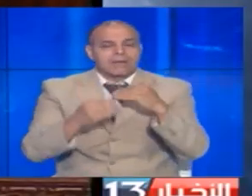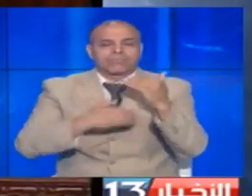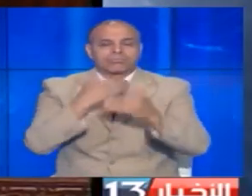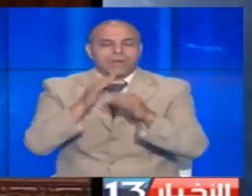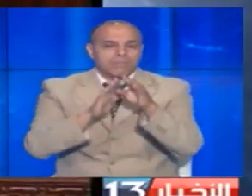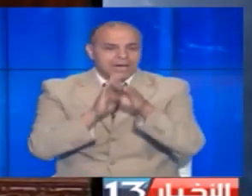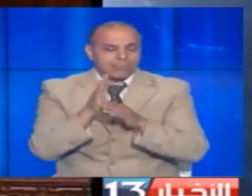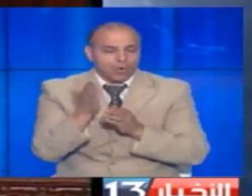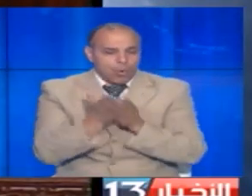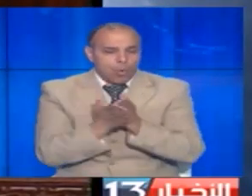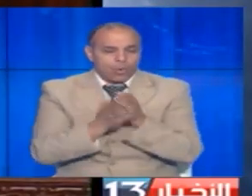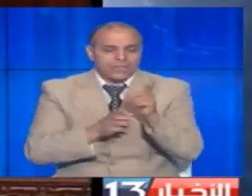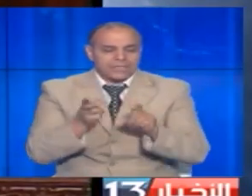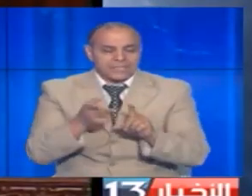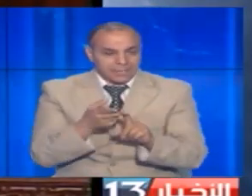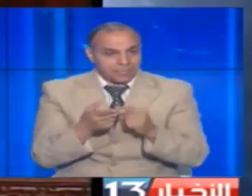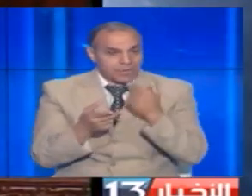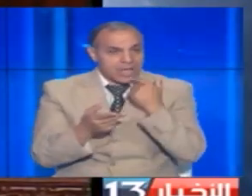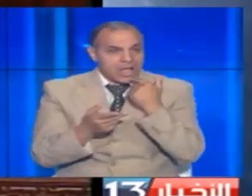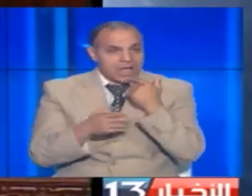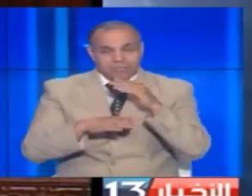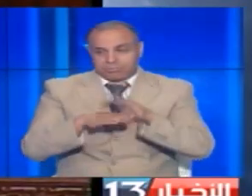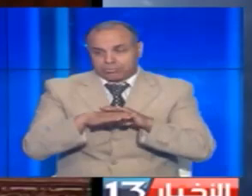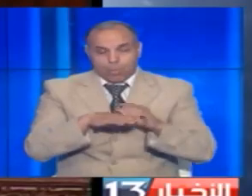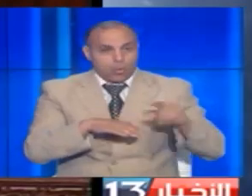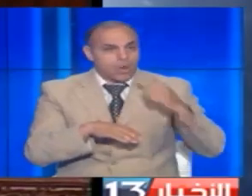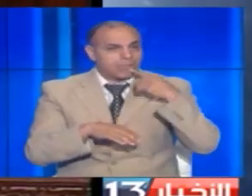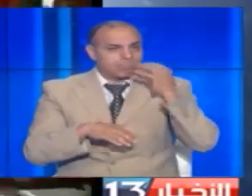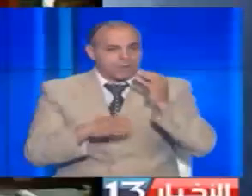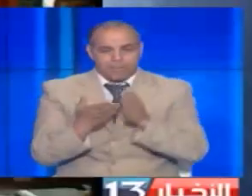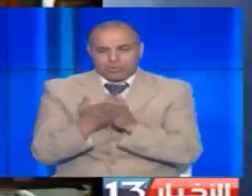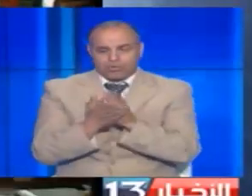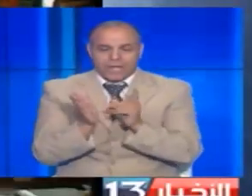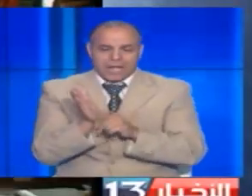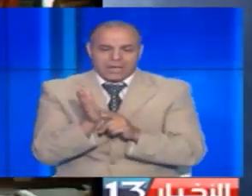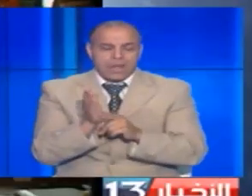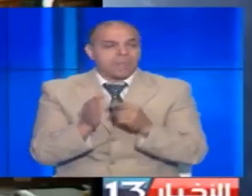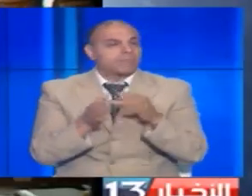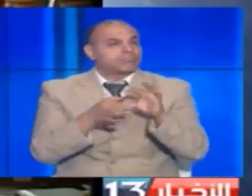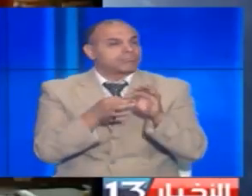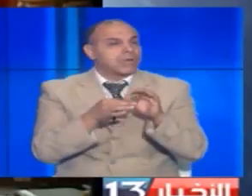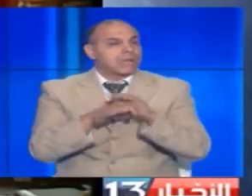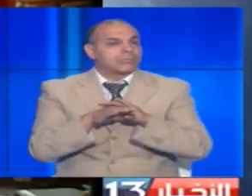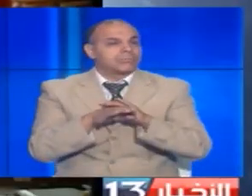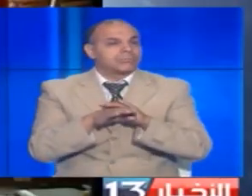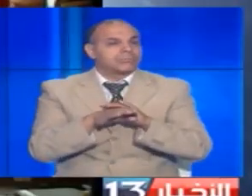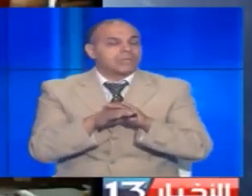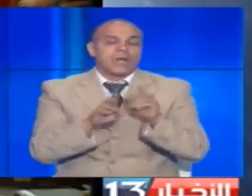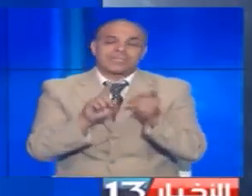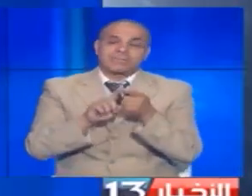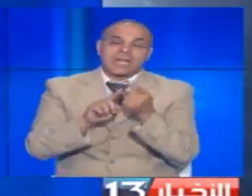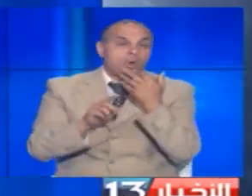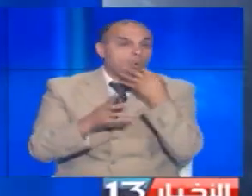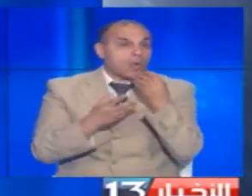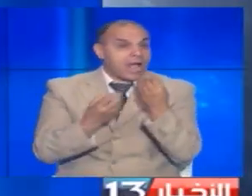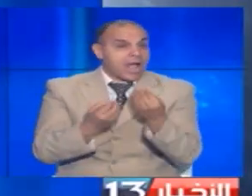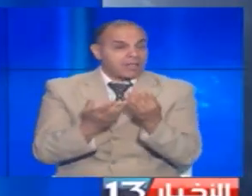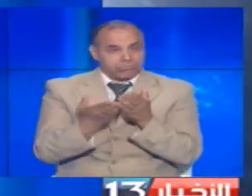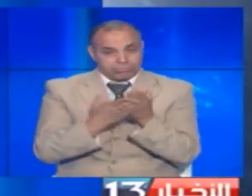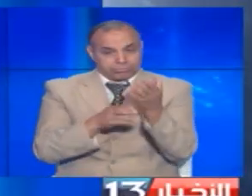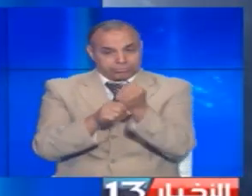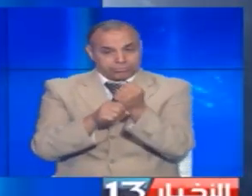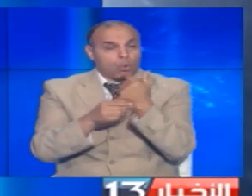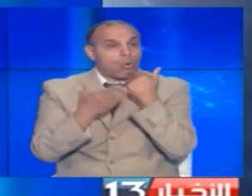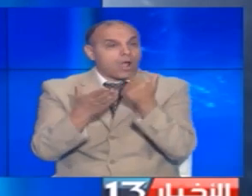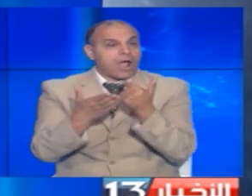منظومه حقوق الانسان وتستشار وجوبا في مشاريع القوانين المتصله بمجال اختصاصها كما انها تحقق في